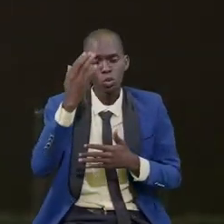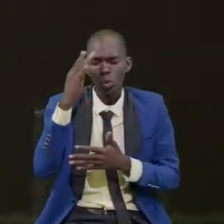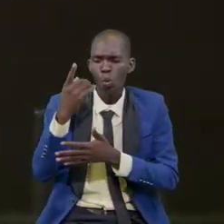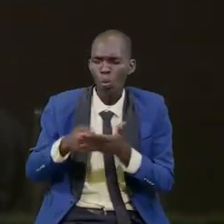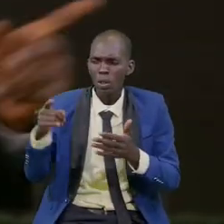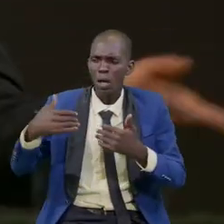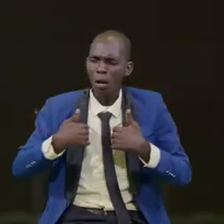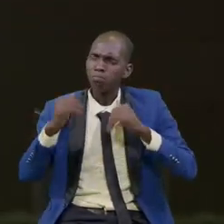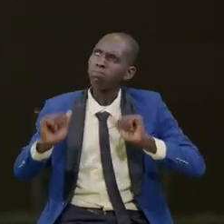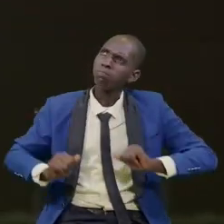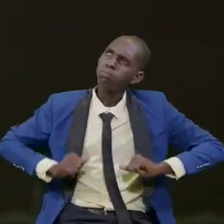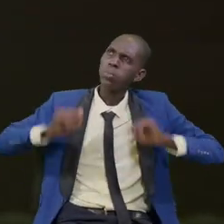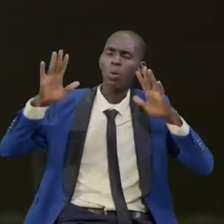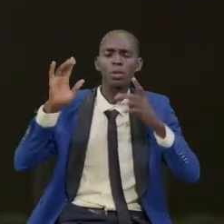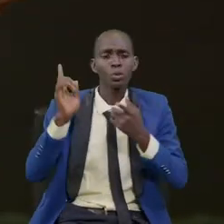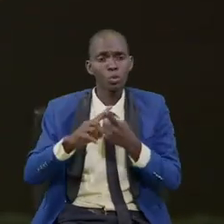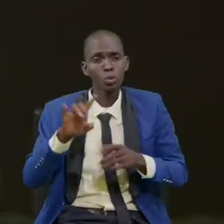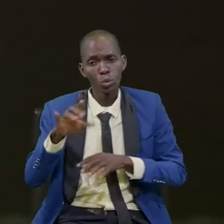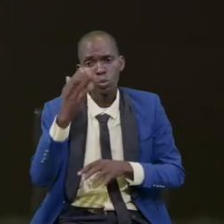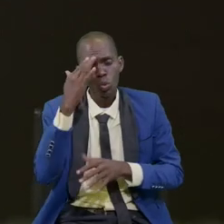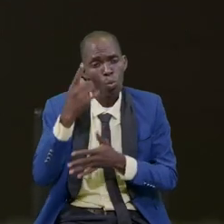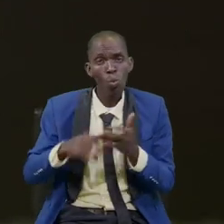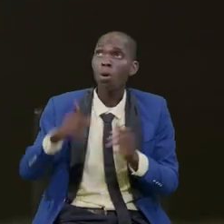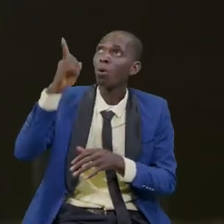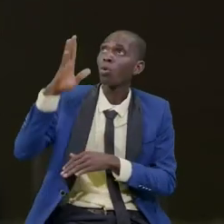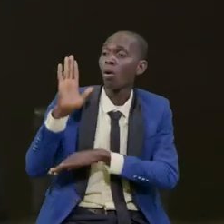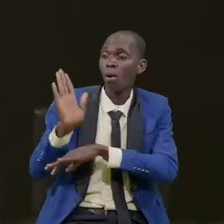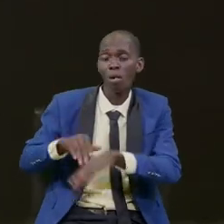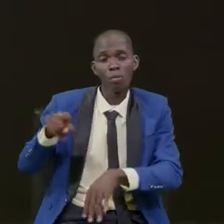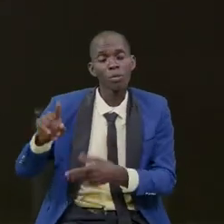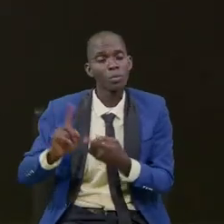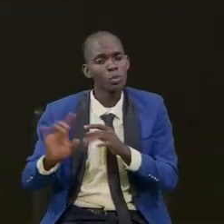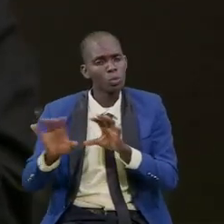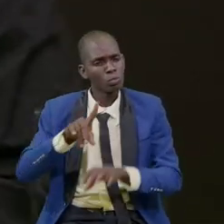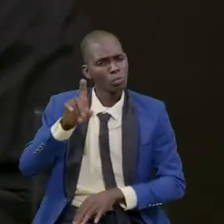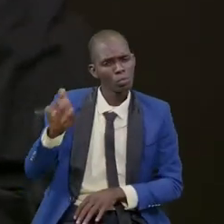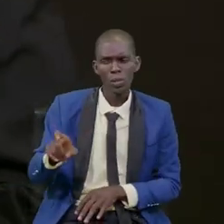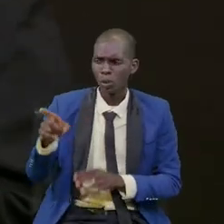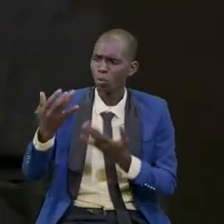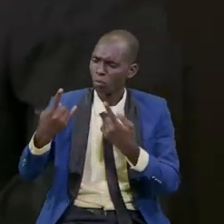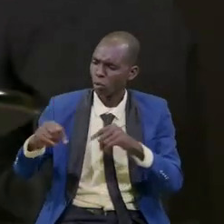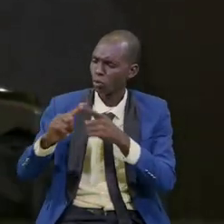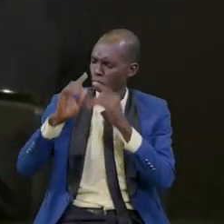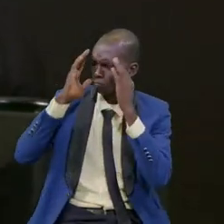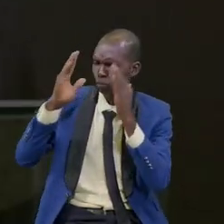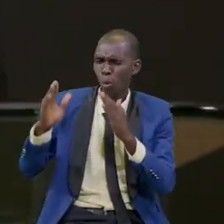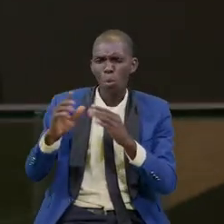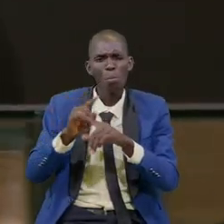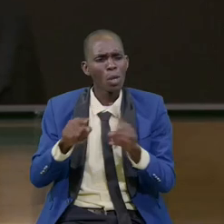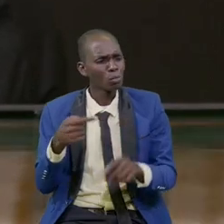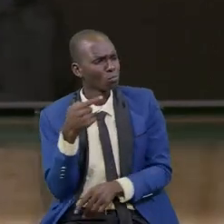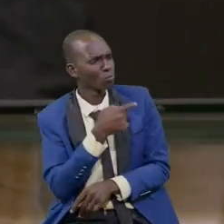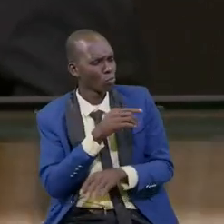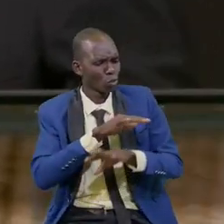leur engagement? Alors, voici ce à quoi Dieu les a appelés à faire. Ils veulent faire ça. Mais la personne